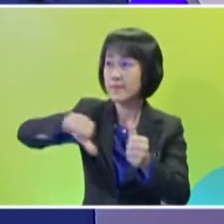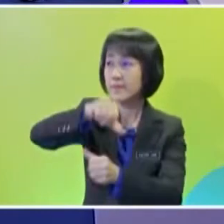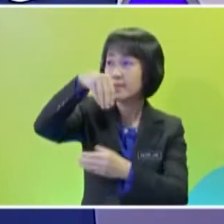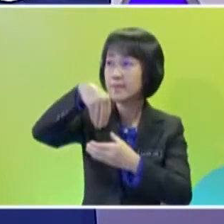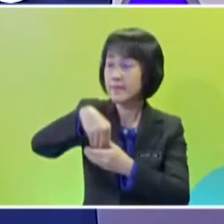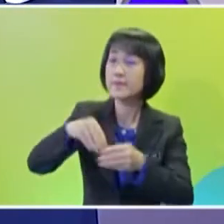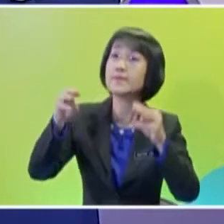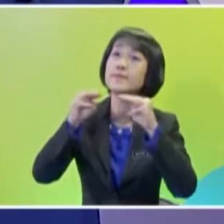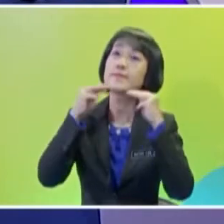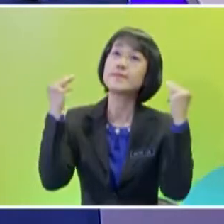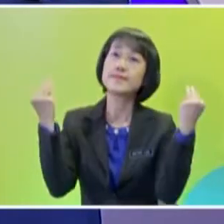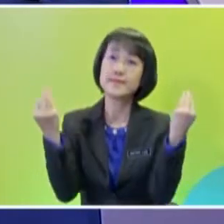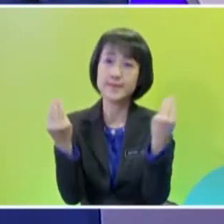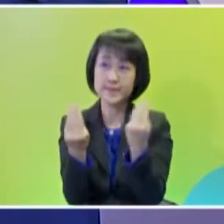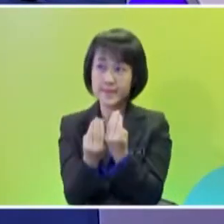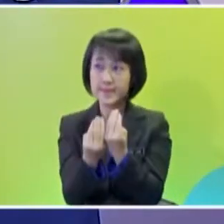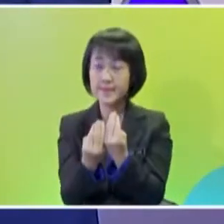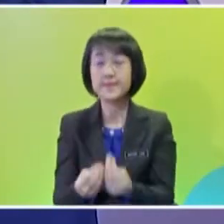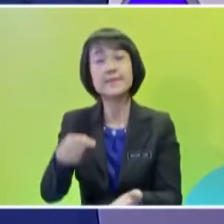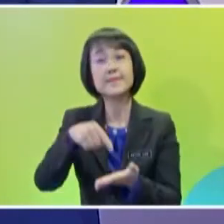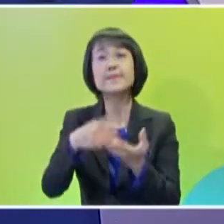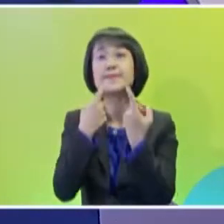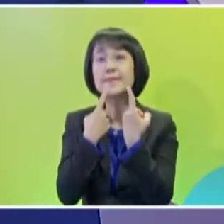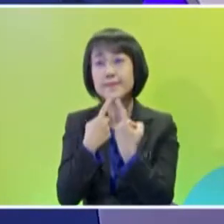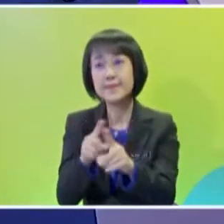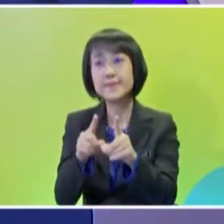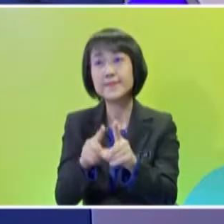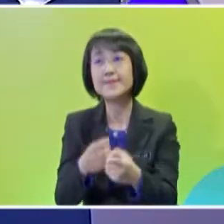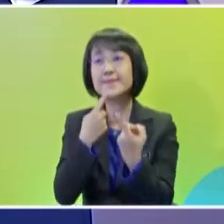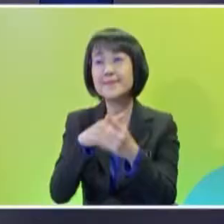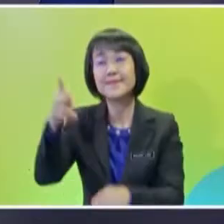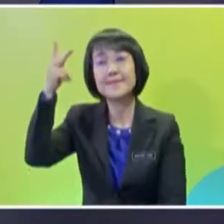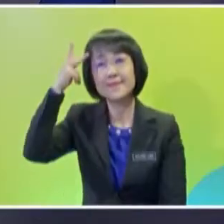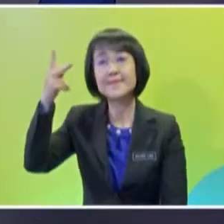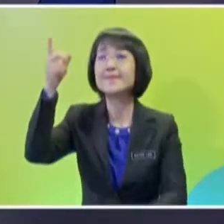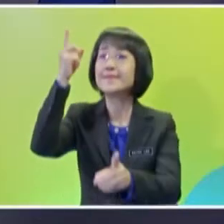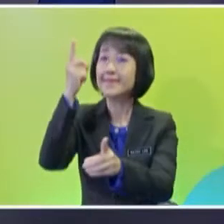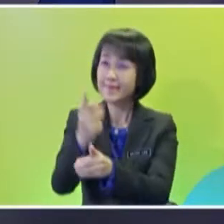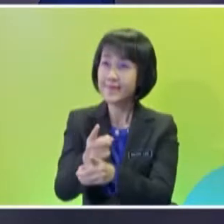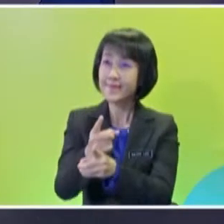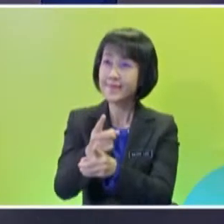oke oke Ini adalah jawabannya dan jawaban Chairil Betul